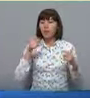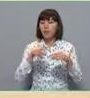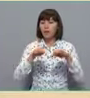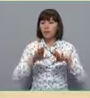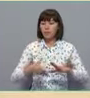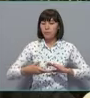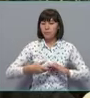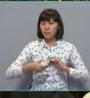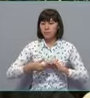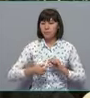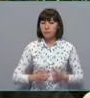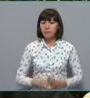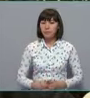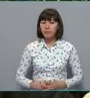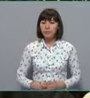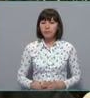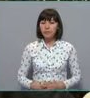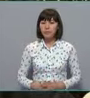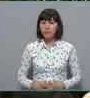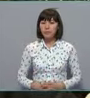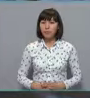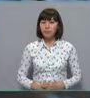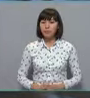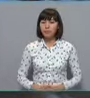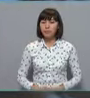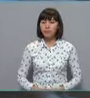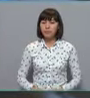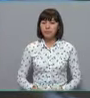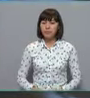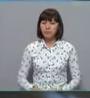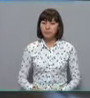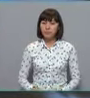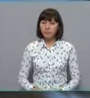шақырды. Райбыға Бақытжанқызы, Талғат Елеубеков, Гүлмаржан Молдадос, Тұран Ньюс.